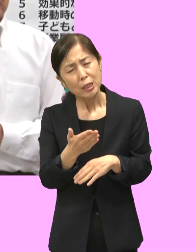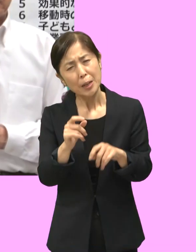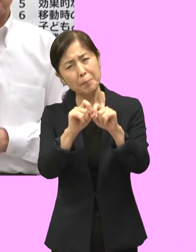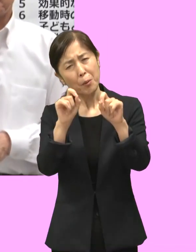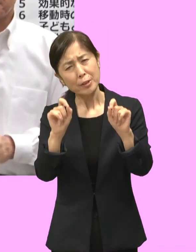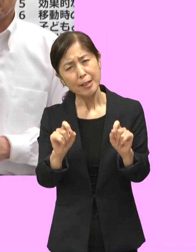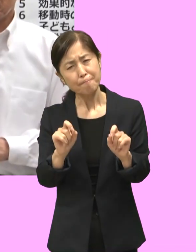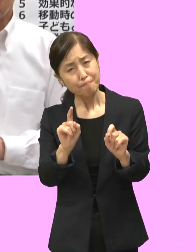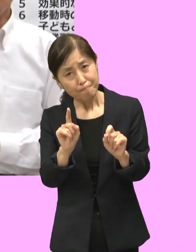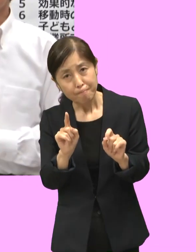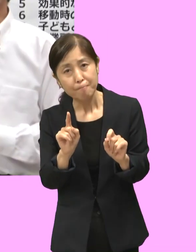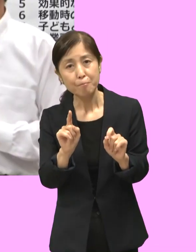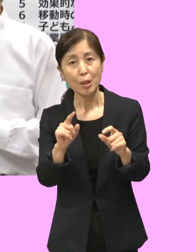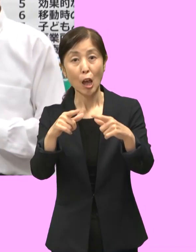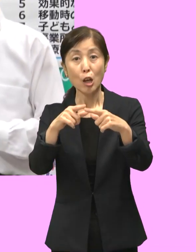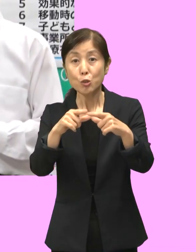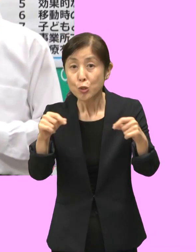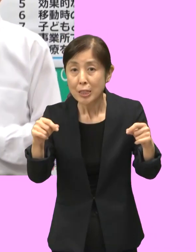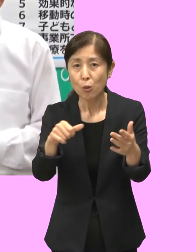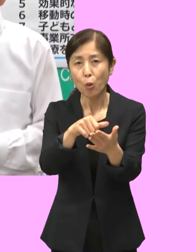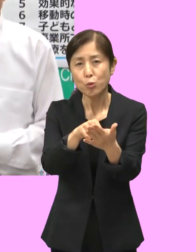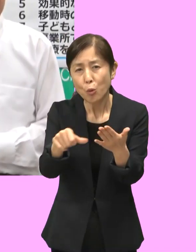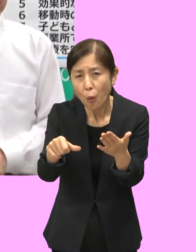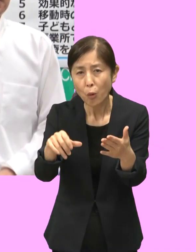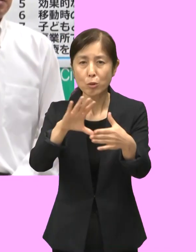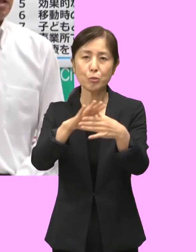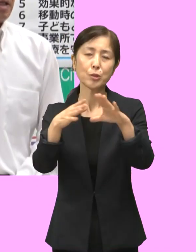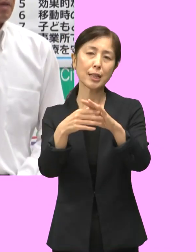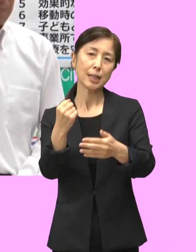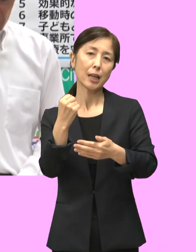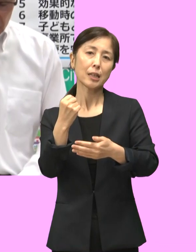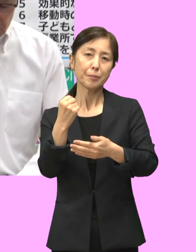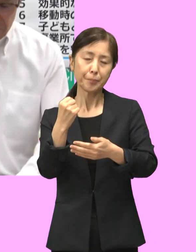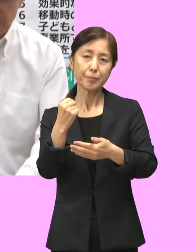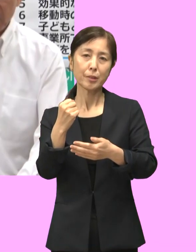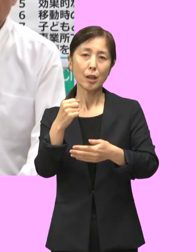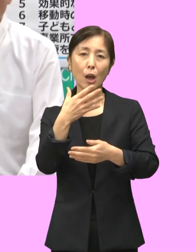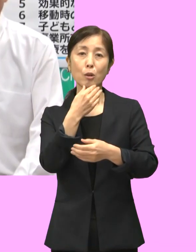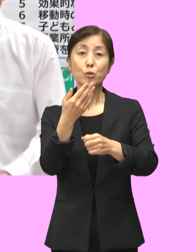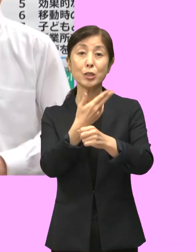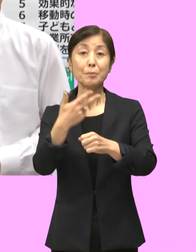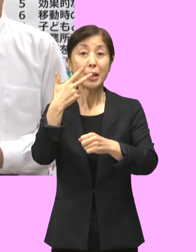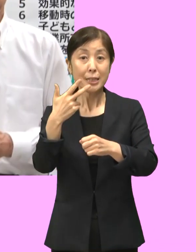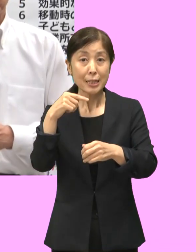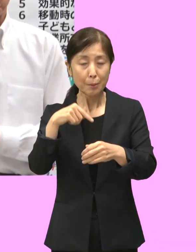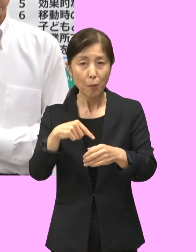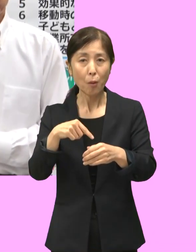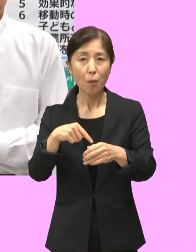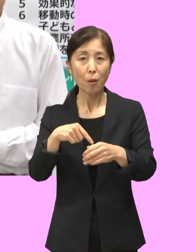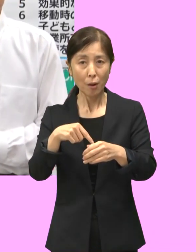ですね、国の登録文化財なんですね。で福島市でも